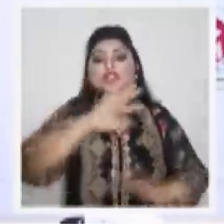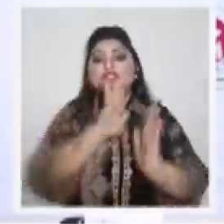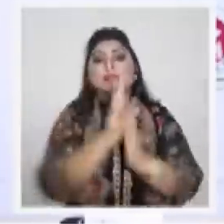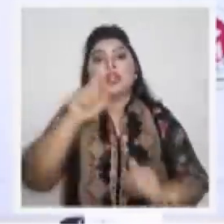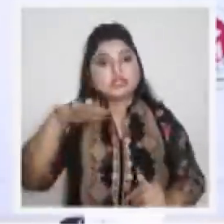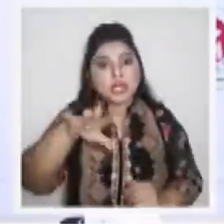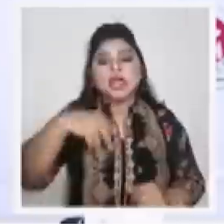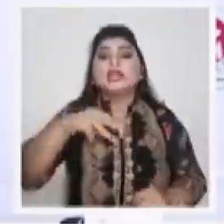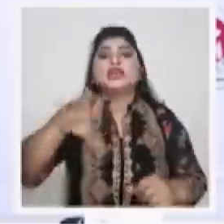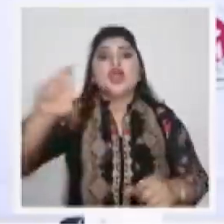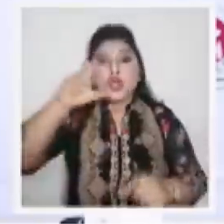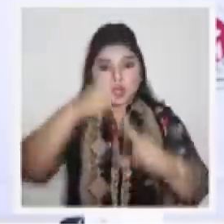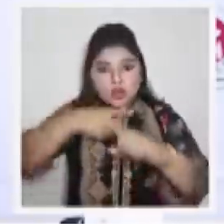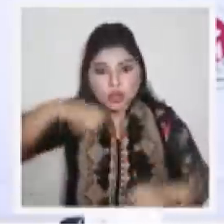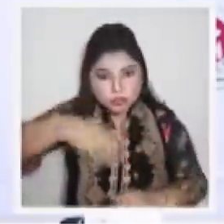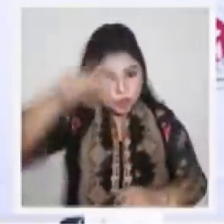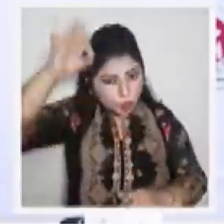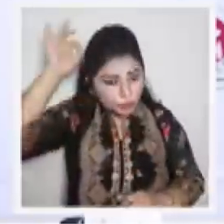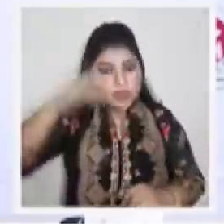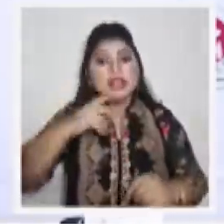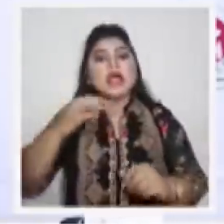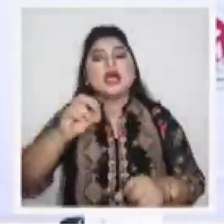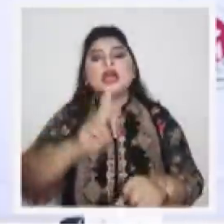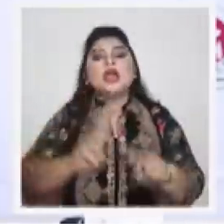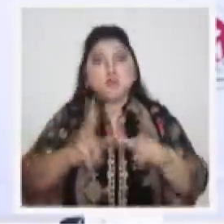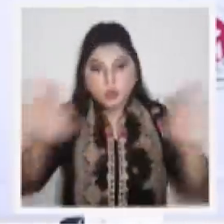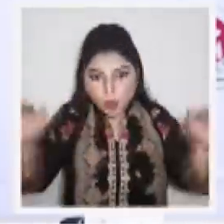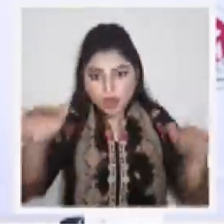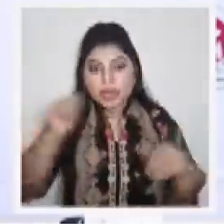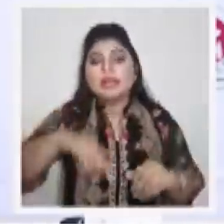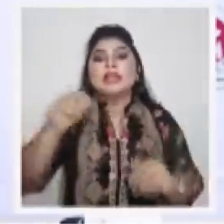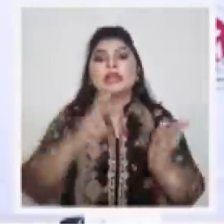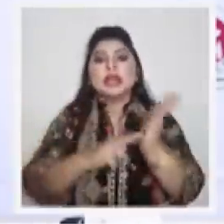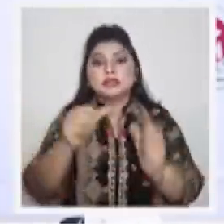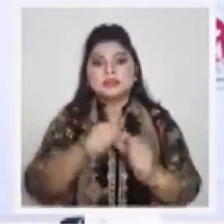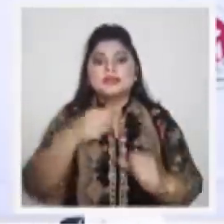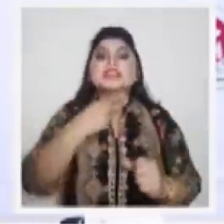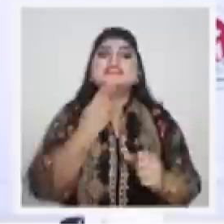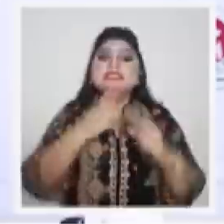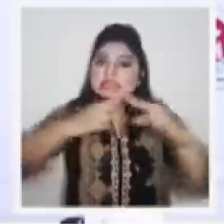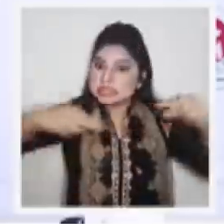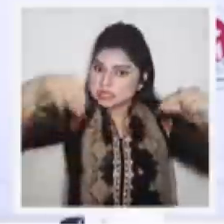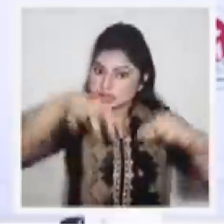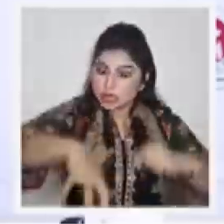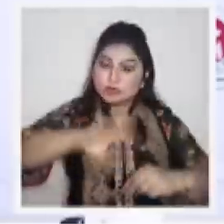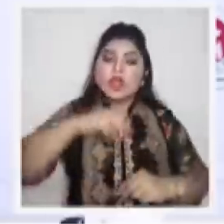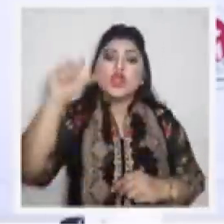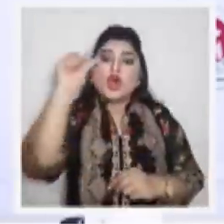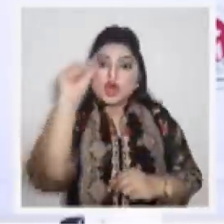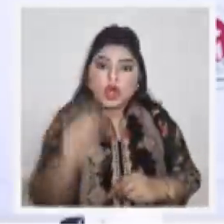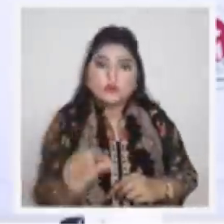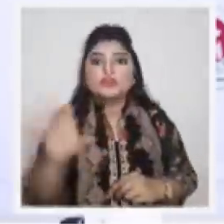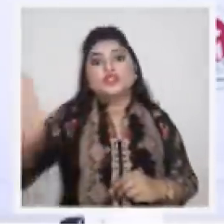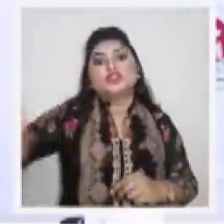রেট 1,609 জন 10 লক্ষ মানুষের মধ্যে। তারপরে কক্সবাজার, বান্দরবন, রাঙ্গামাটি, কুমিল্লা, নোয়াখালী,